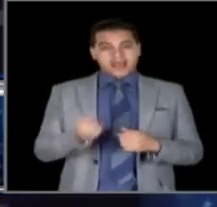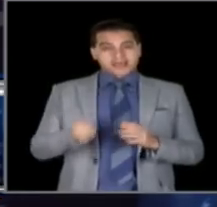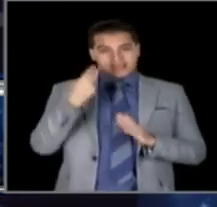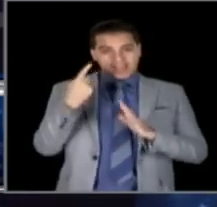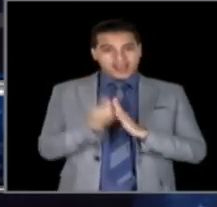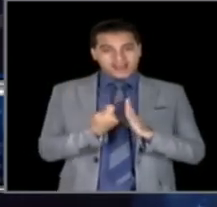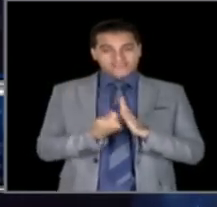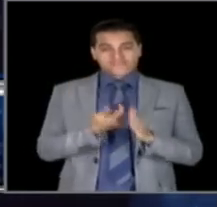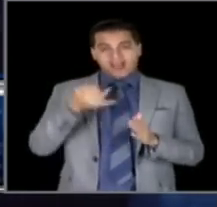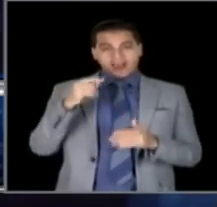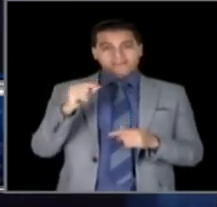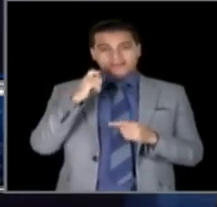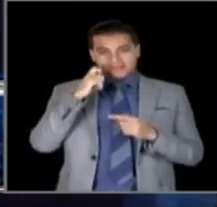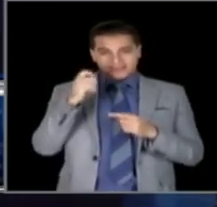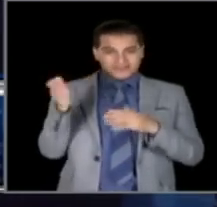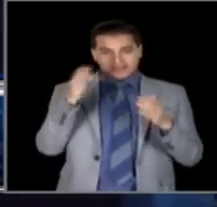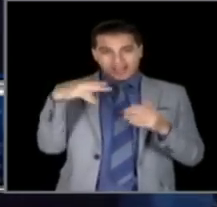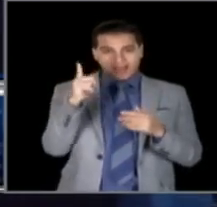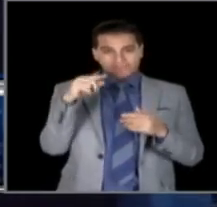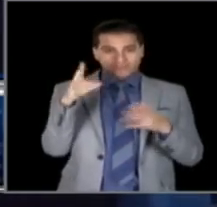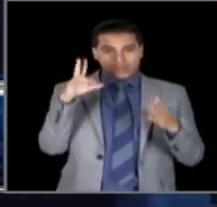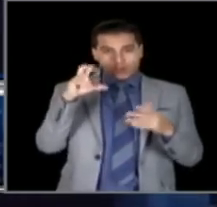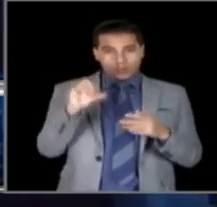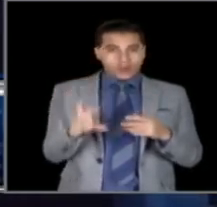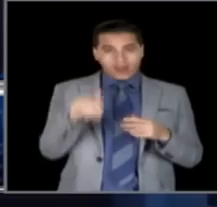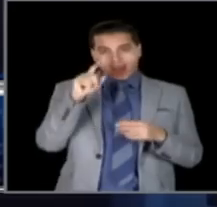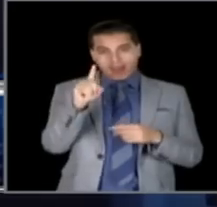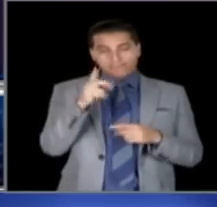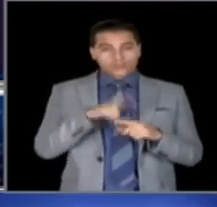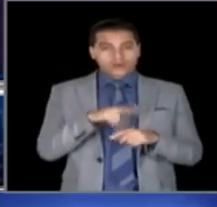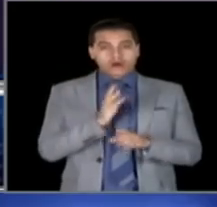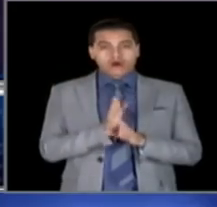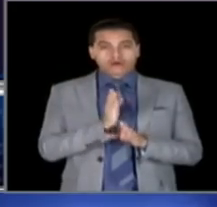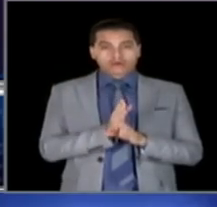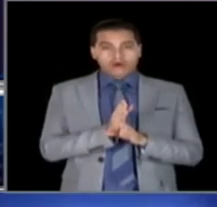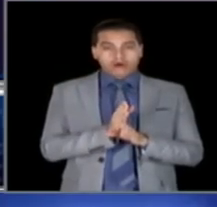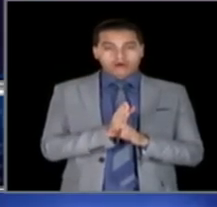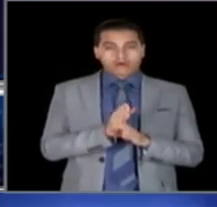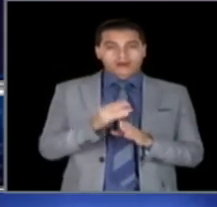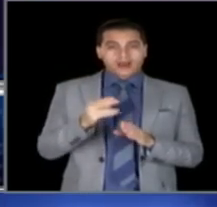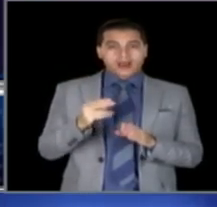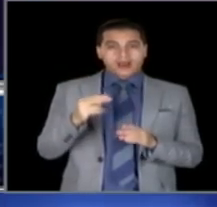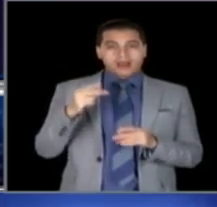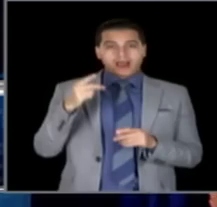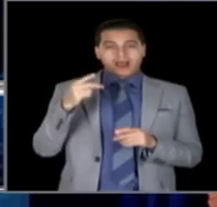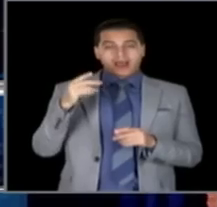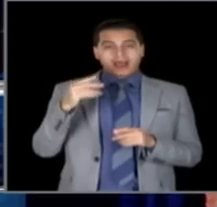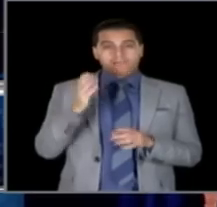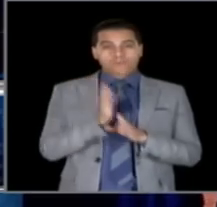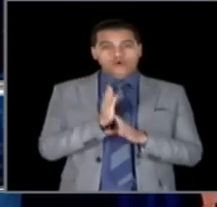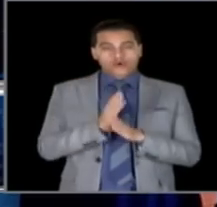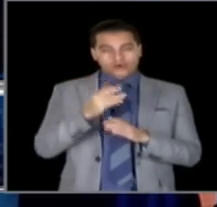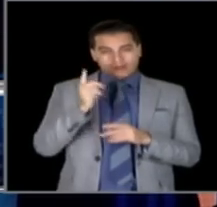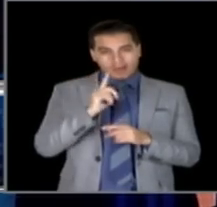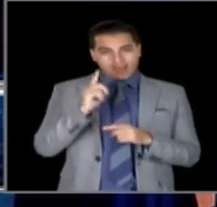الوهاب وإخراج محمد عبد العزيز، بطولة عادل إمام، سمير صبري،